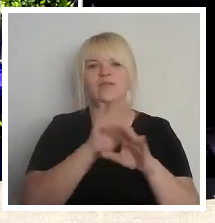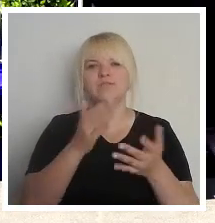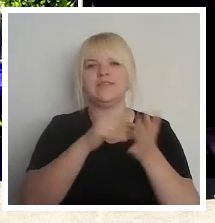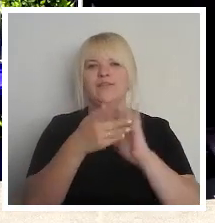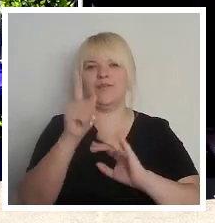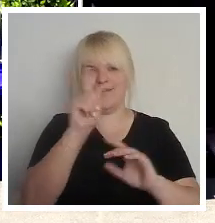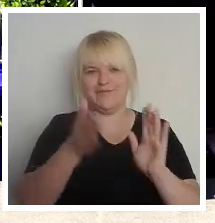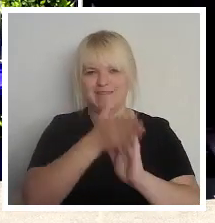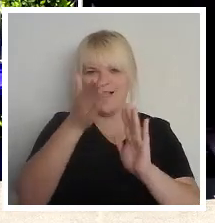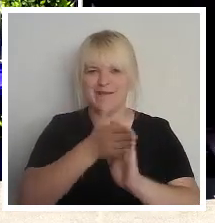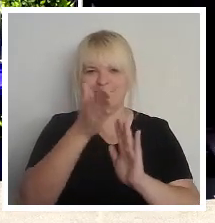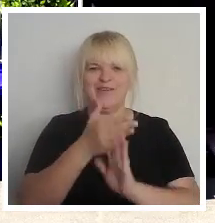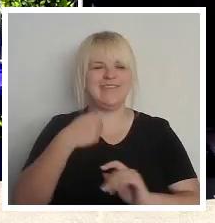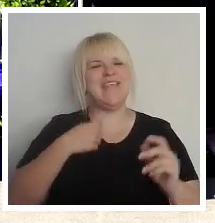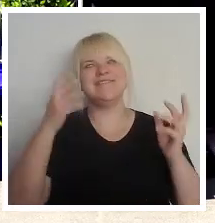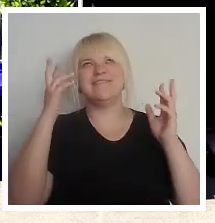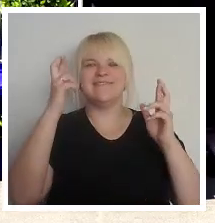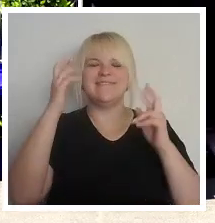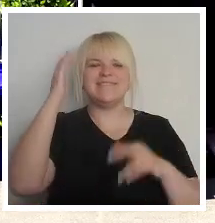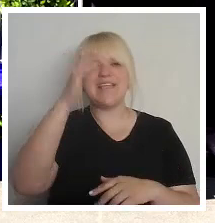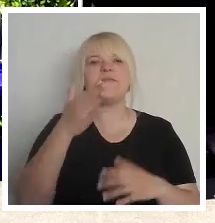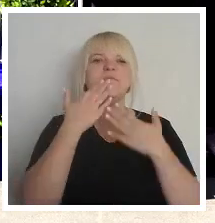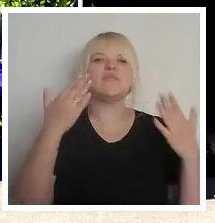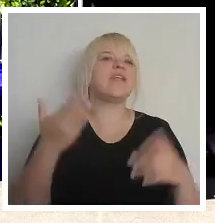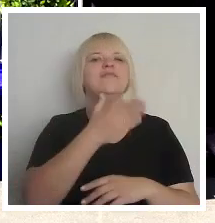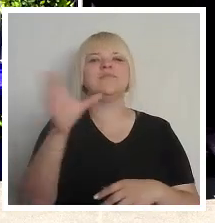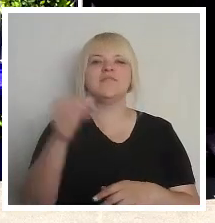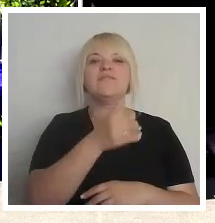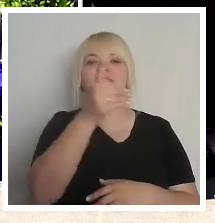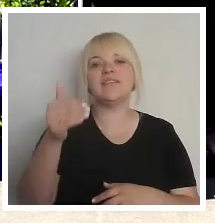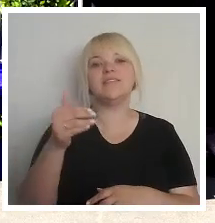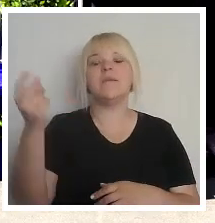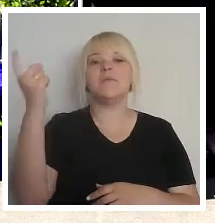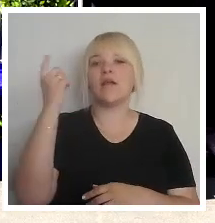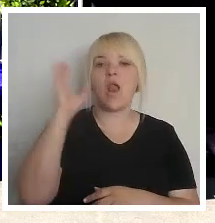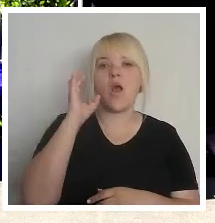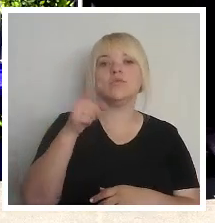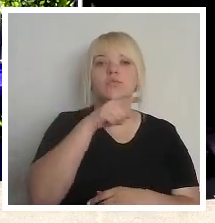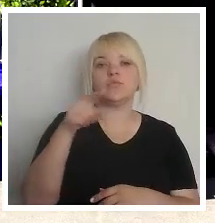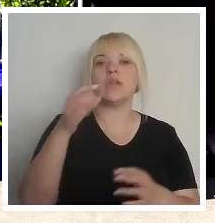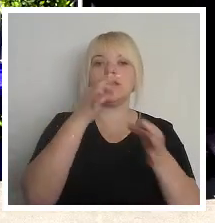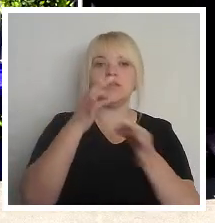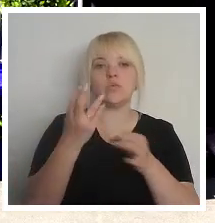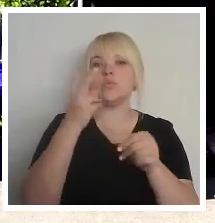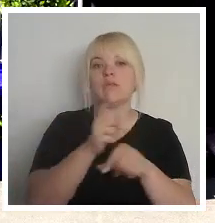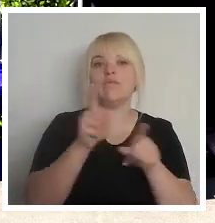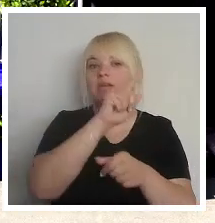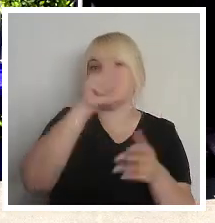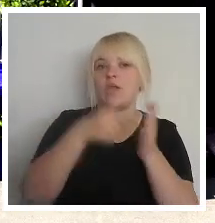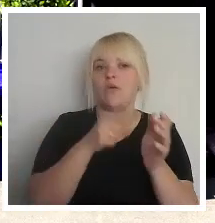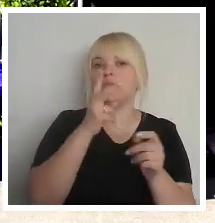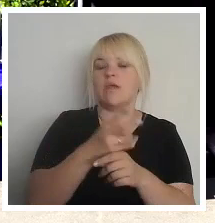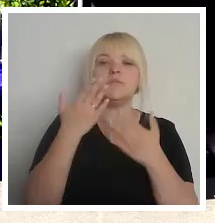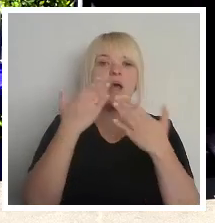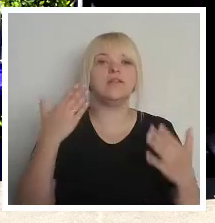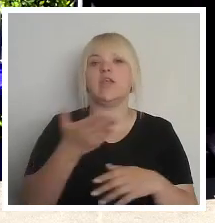krietni uzlabojusies, es ceru. Paldies jums visiem, kas klausījās šos diskusiju, kas arī uzdeva jautājumus.